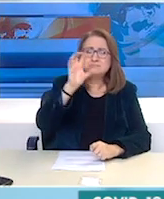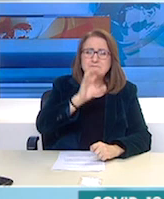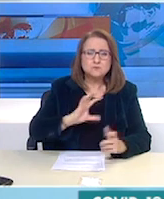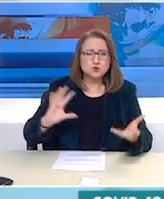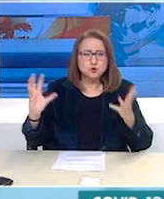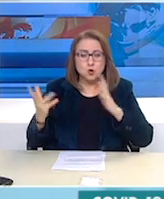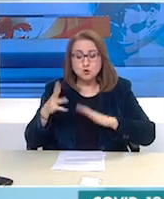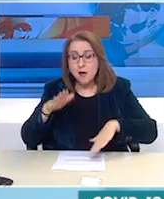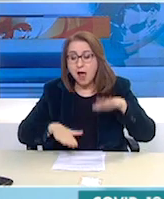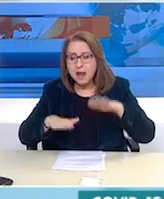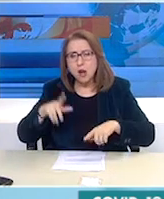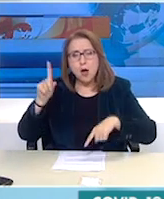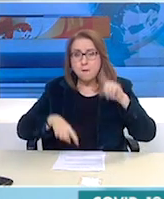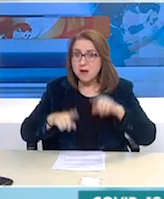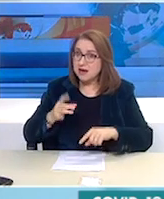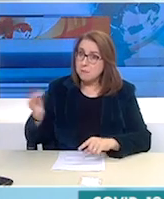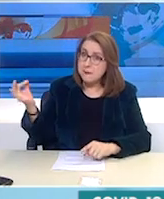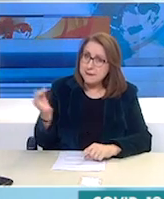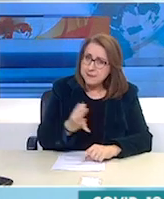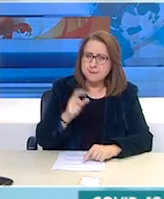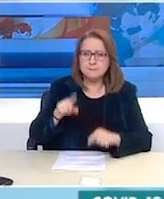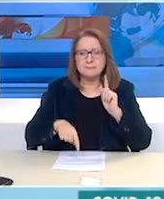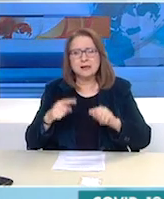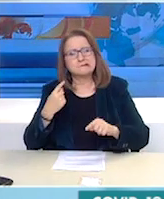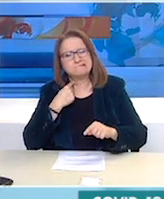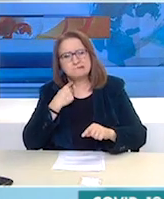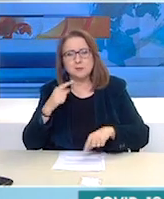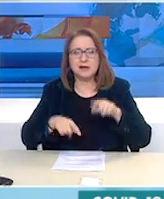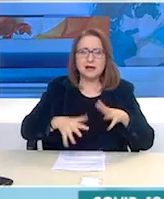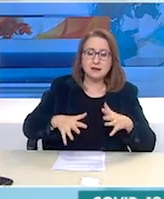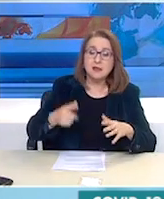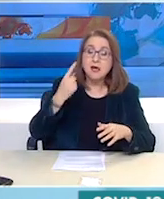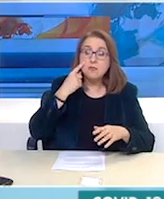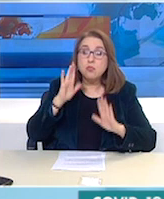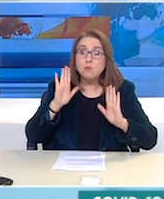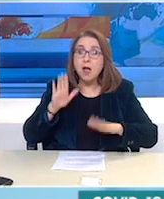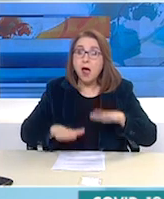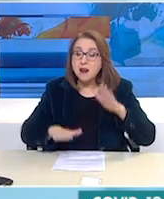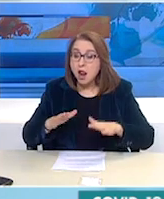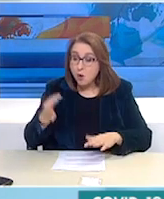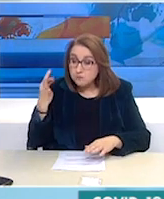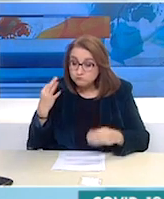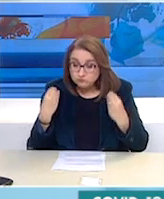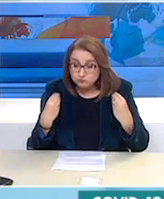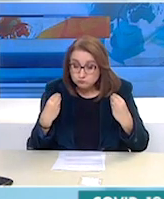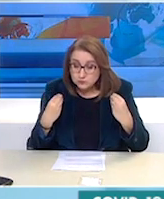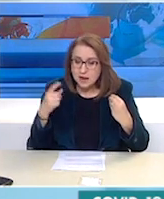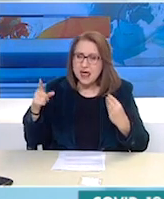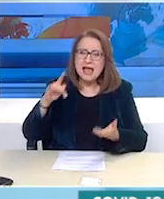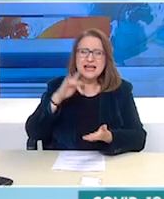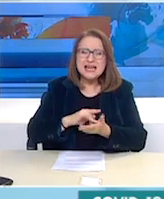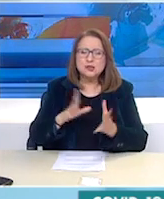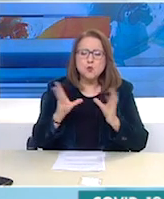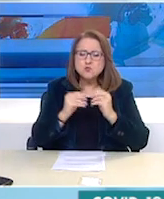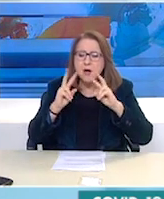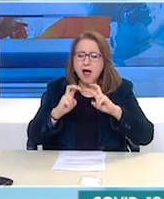θα χρησιμοποιηθούν για επιδημιολογικούς σκοπούς όπως έχει ορίσει το Ευρωπαϊκό Κέντρο Ελέγχου και Πρόληψης Νοσημάτων και σύμφωνα με τα κριτήρια